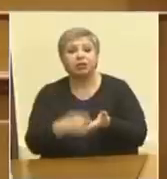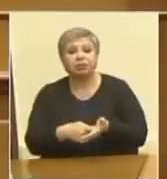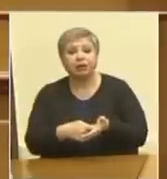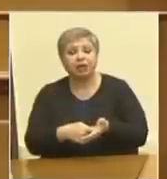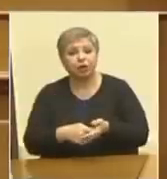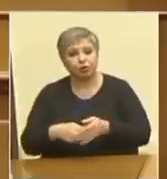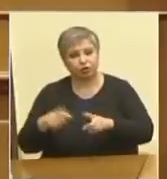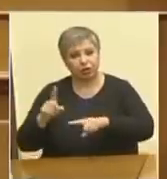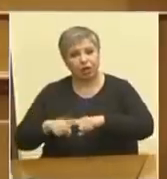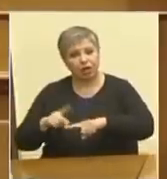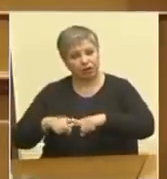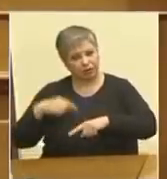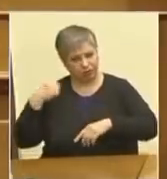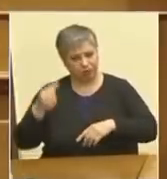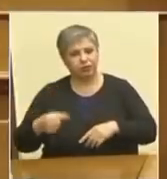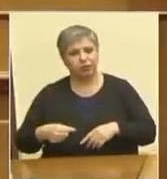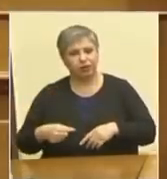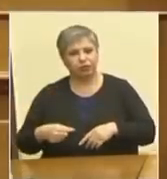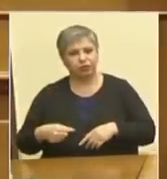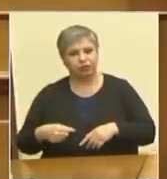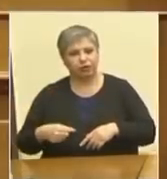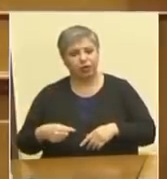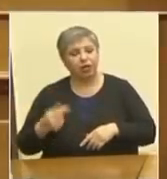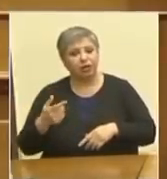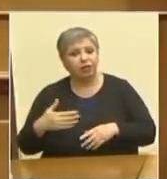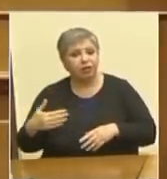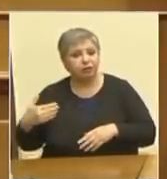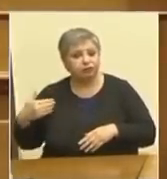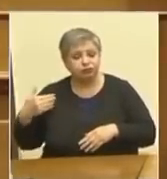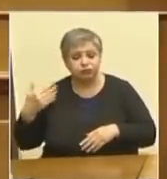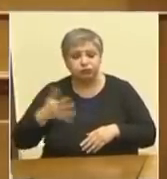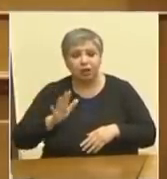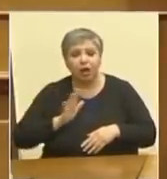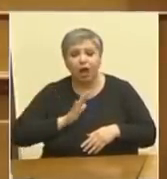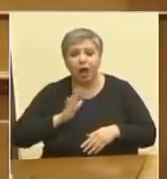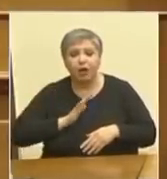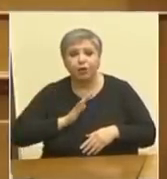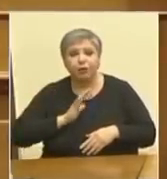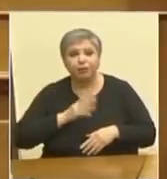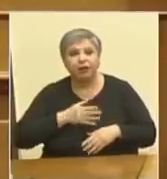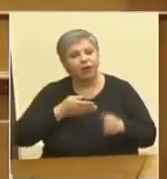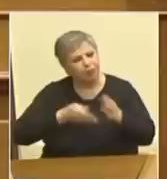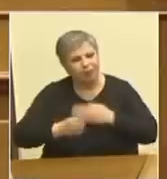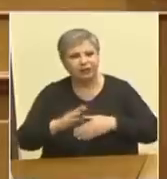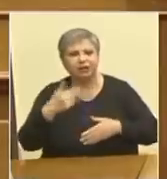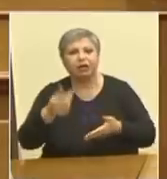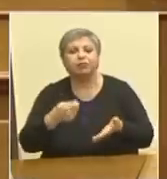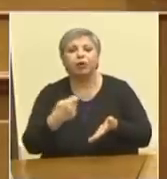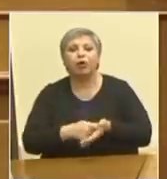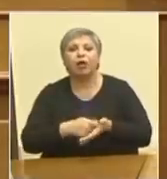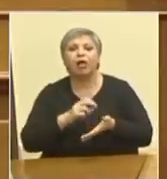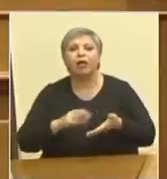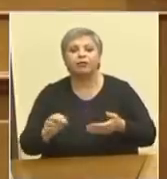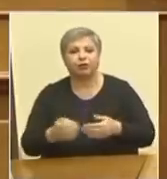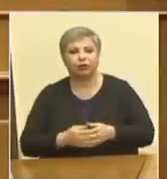Δεν τα πλήρωσε το ελληνικό δημόσιο αυτά, κύριε Τσίπρα? Δεν τα πληρώνει ο Έλληνας φορολογούμενος? Και αυτή η ζημιά